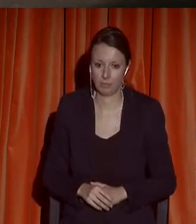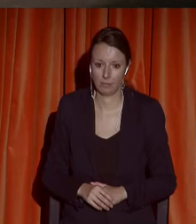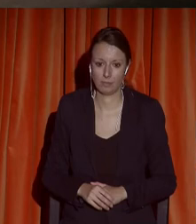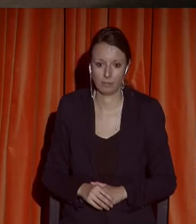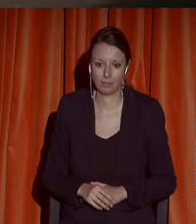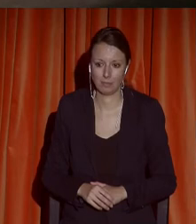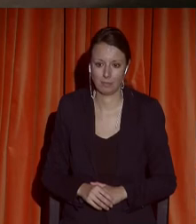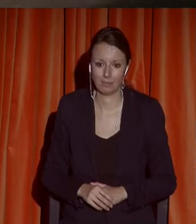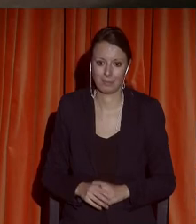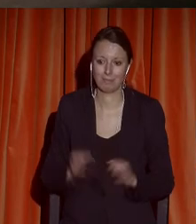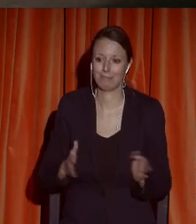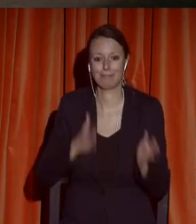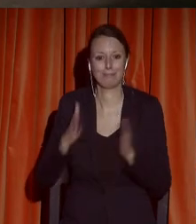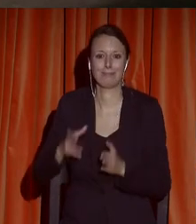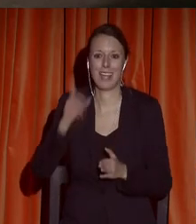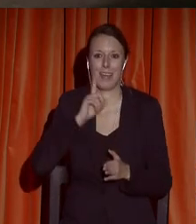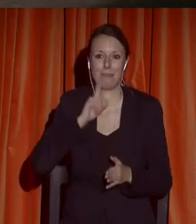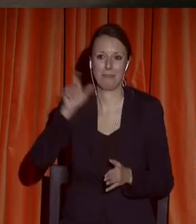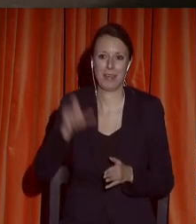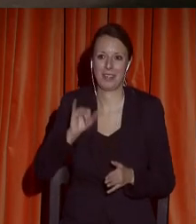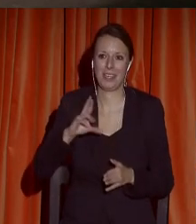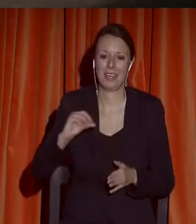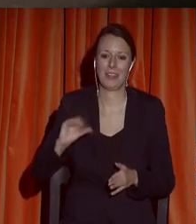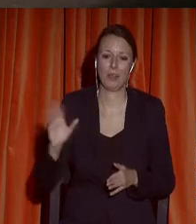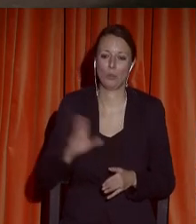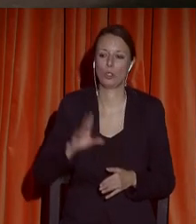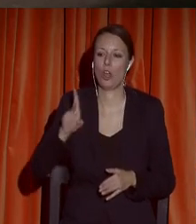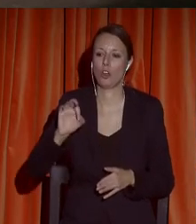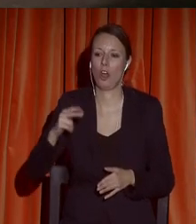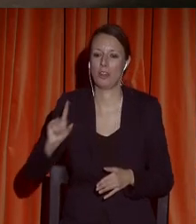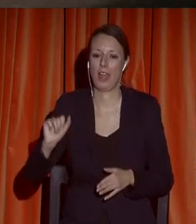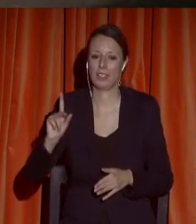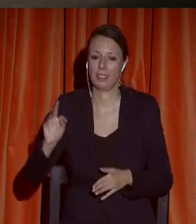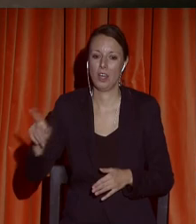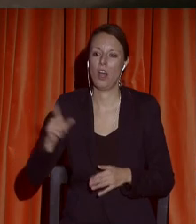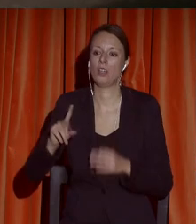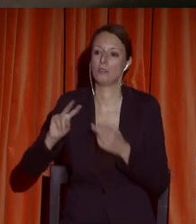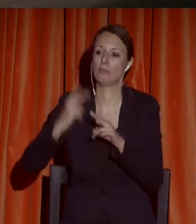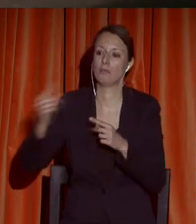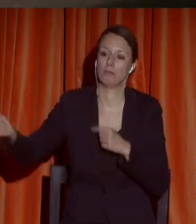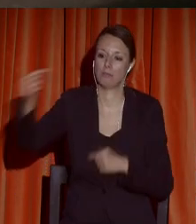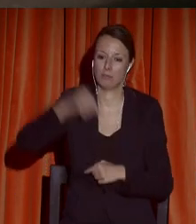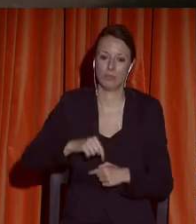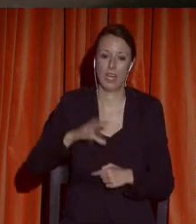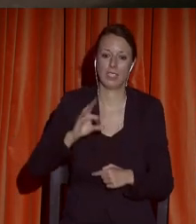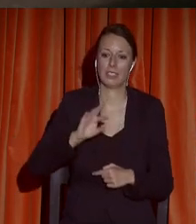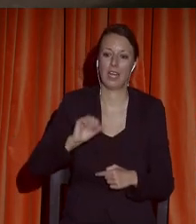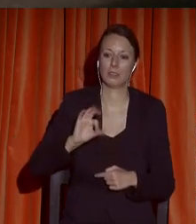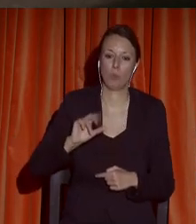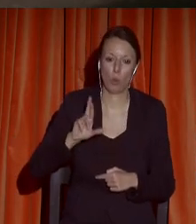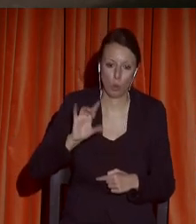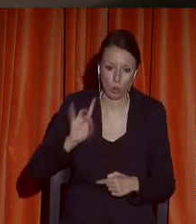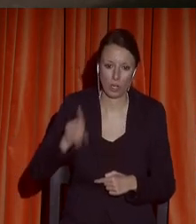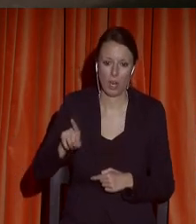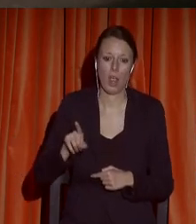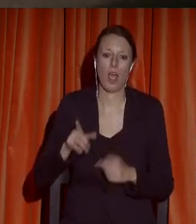I pan Ireneusz Kondakt, który przyjechał do nas ze Strasburga, jest prawnikiem w